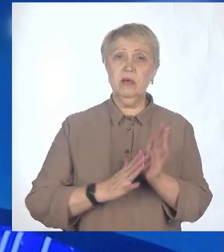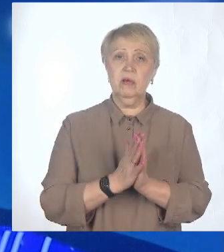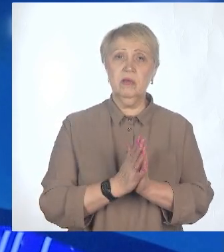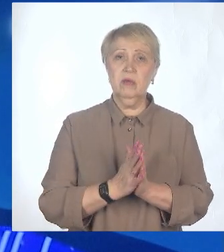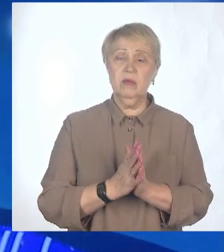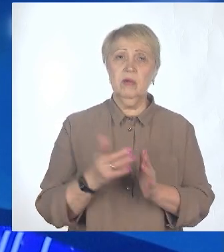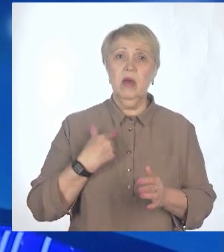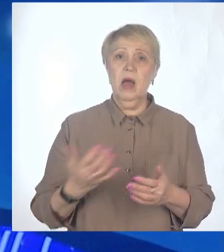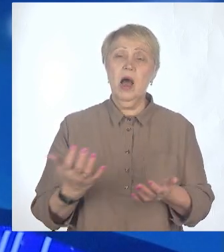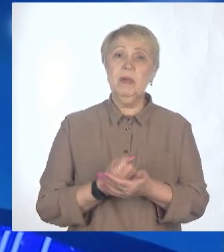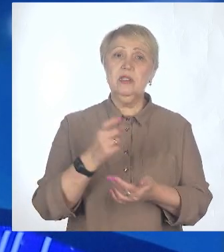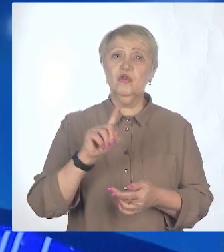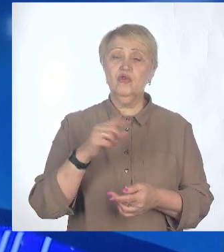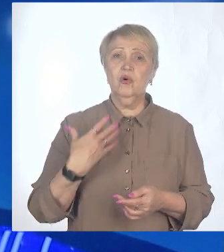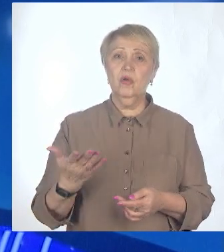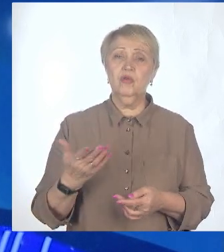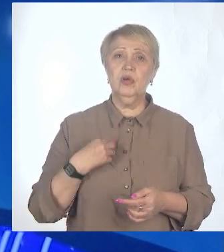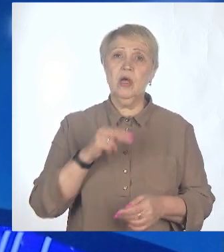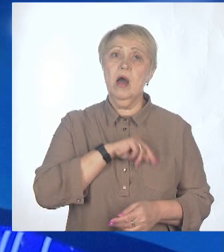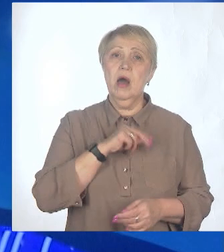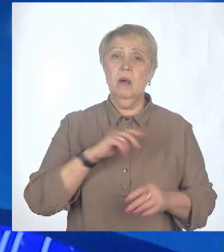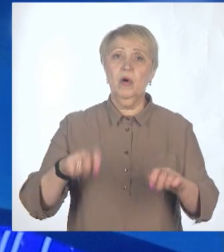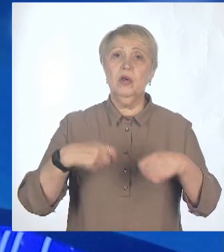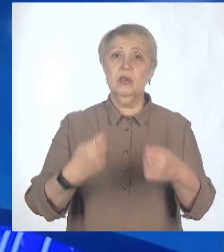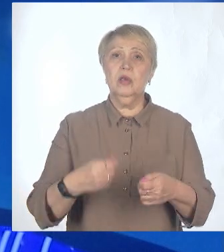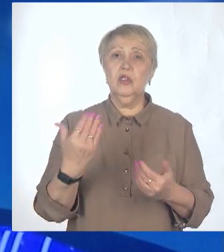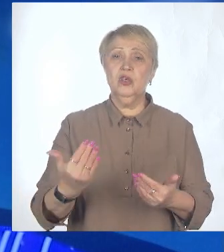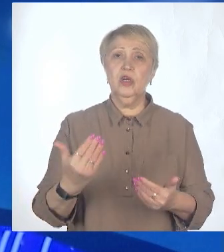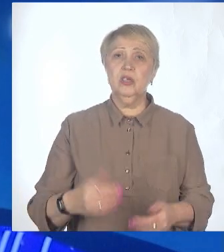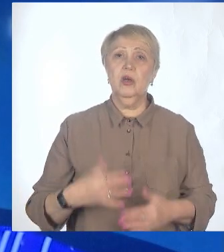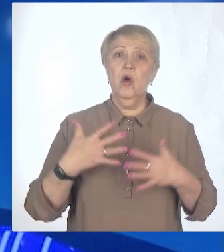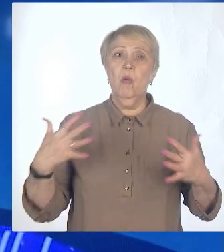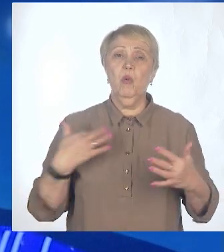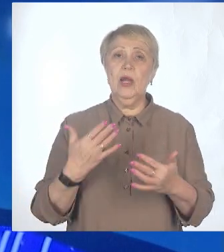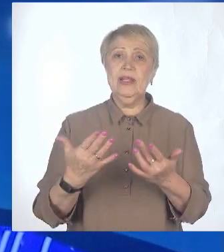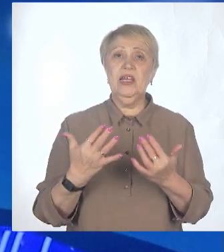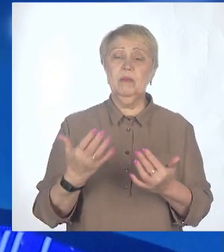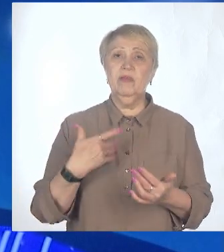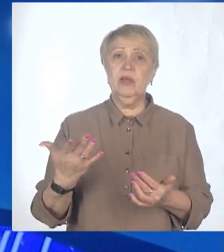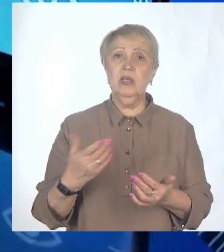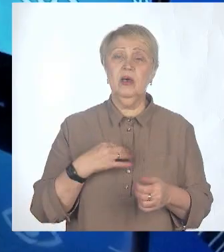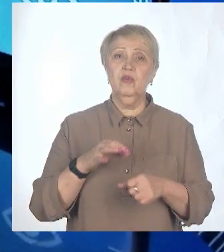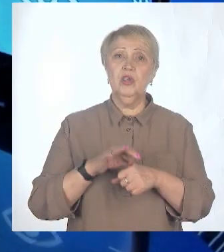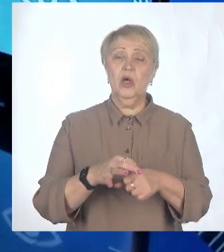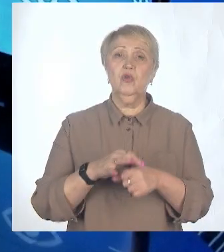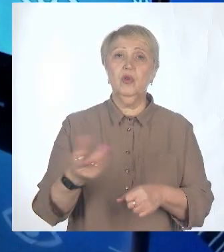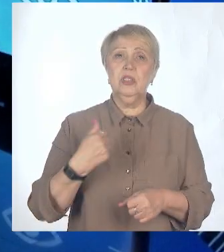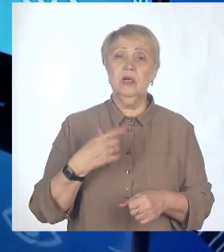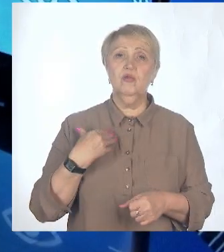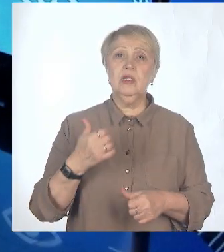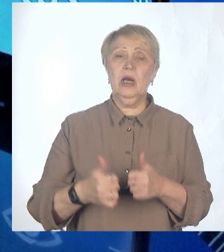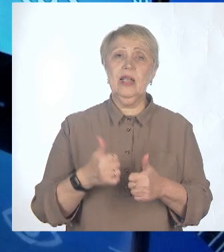что работодатели более вольготно теперь себя чувствуют и начинают более требовательно относиться к кандидатам?